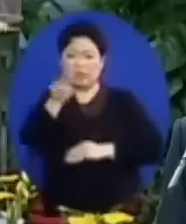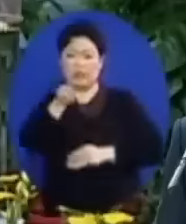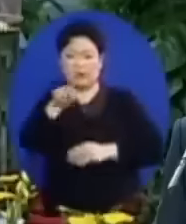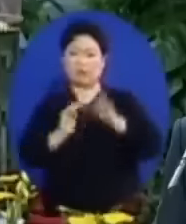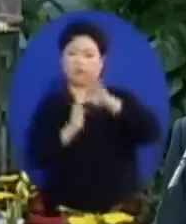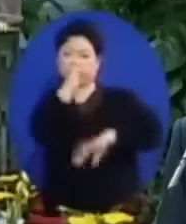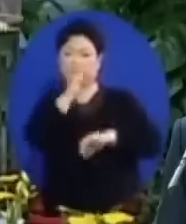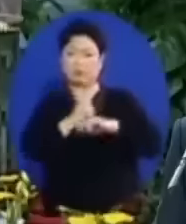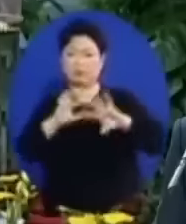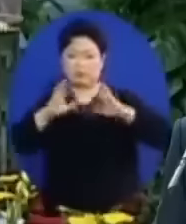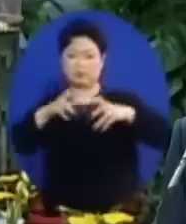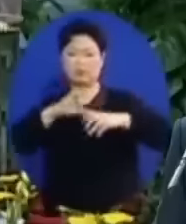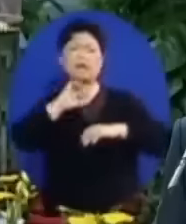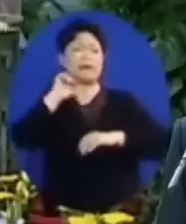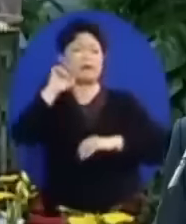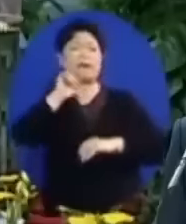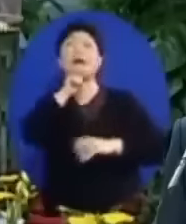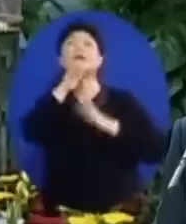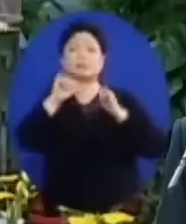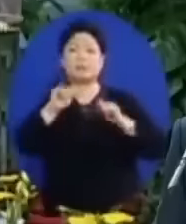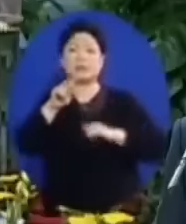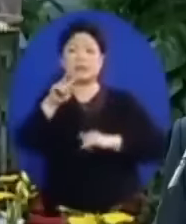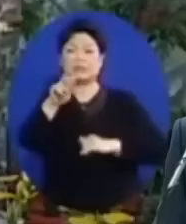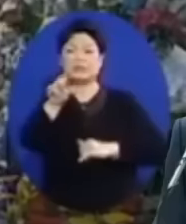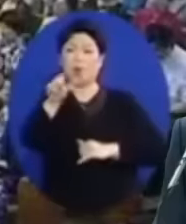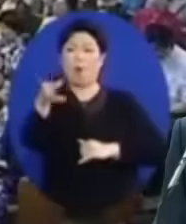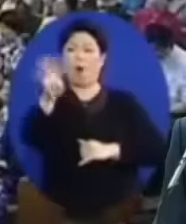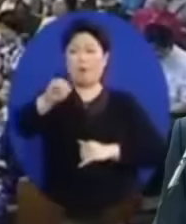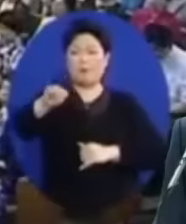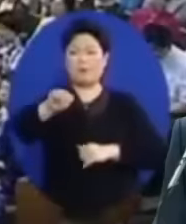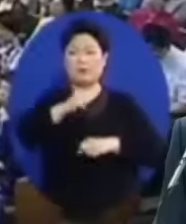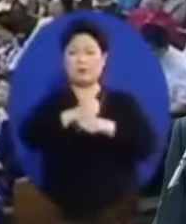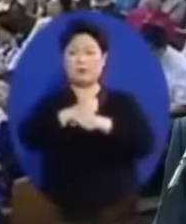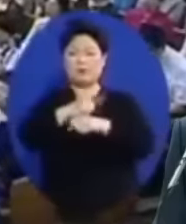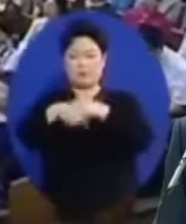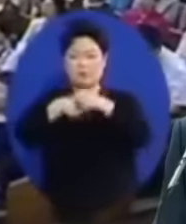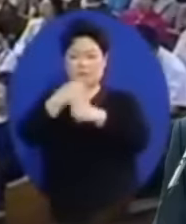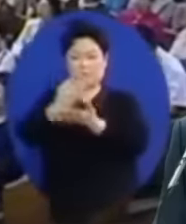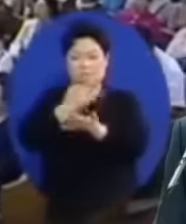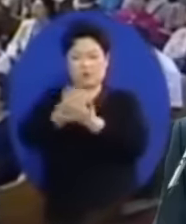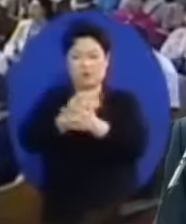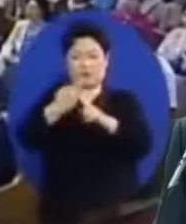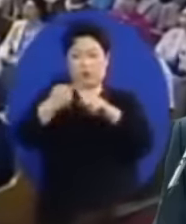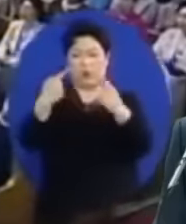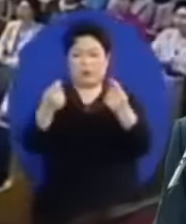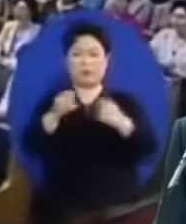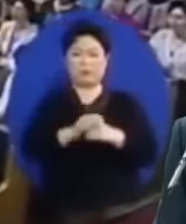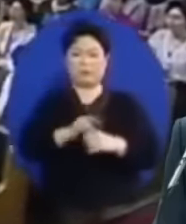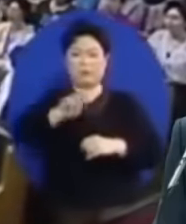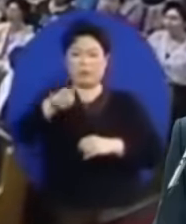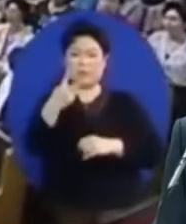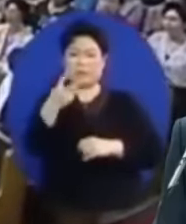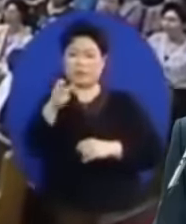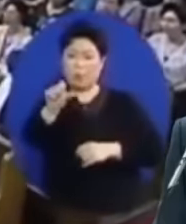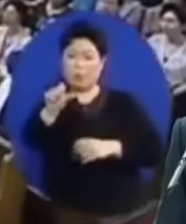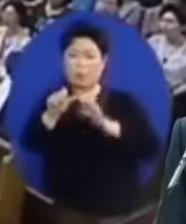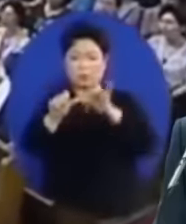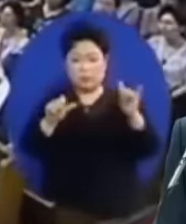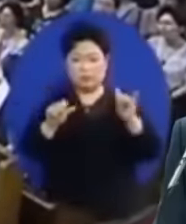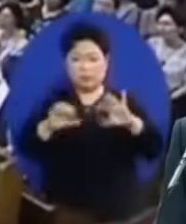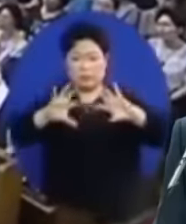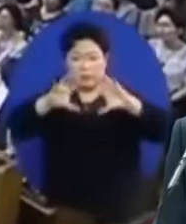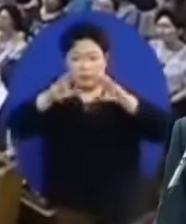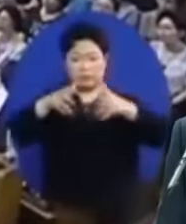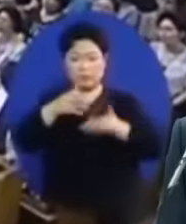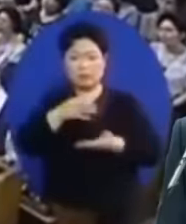이것은 전 세계 가난한 사람 25억 명의 연간 수입과 맞먹습니다. 225명이 전